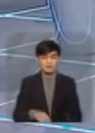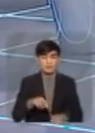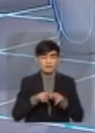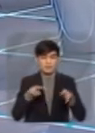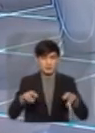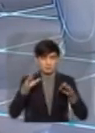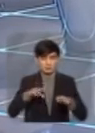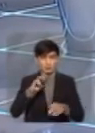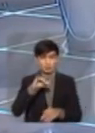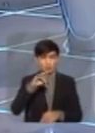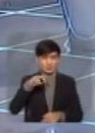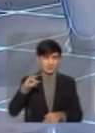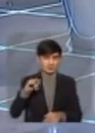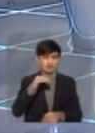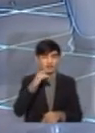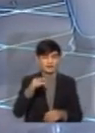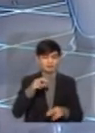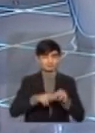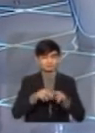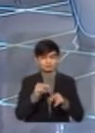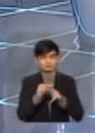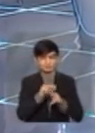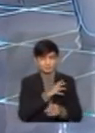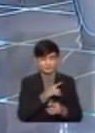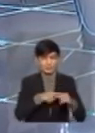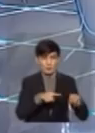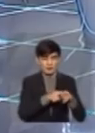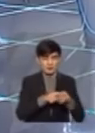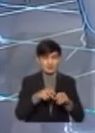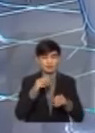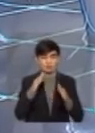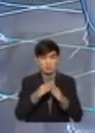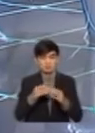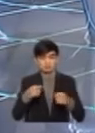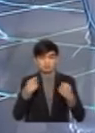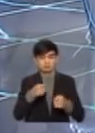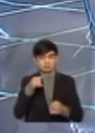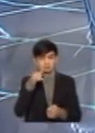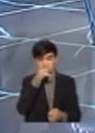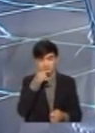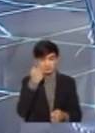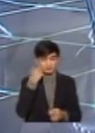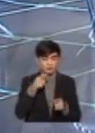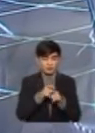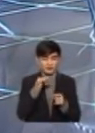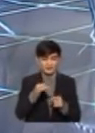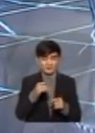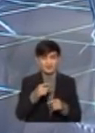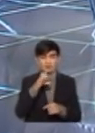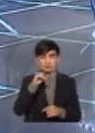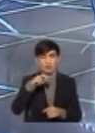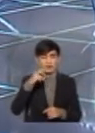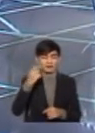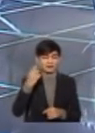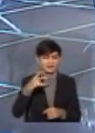Петропавлда нұрлы жер бағдарламасы арқылы салынып, сатылымға қойылған үйлер өтпей жатыр. Жергілікті билік қала іргесіндегі Солнечный екі